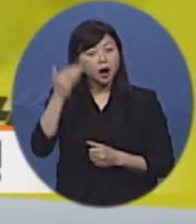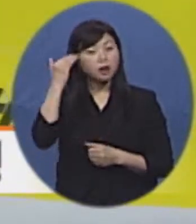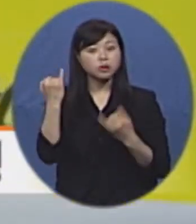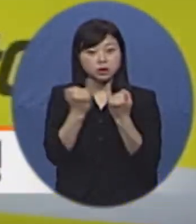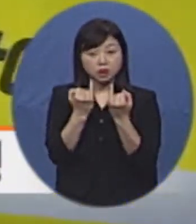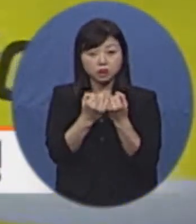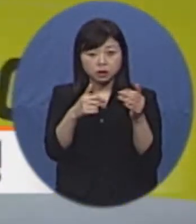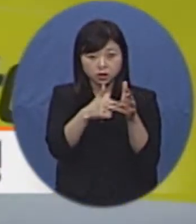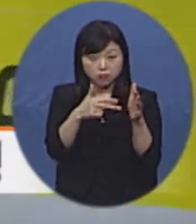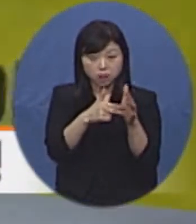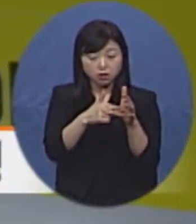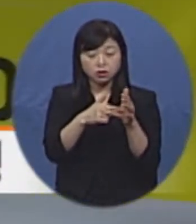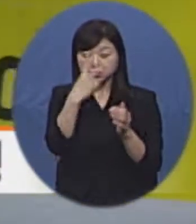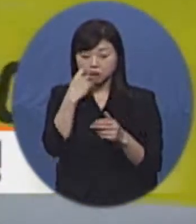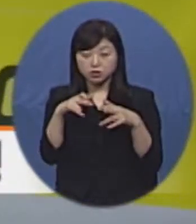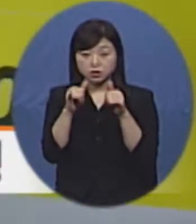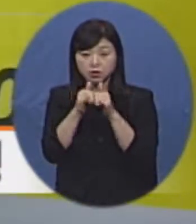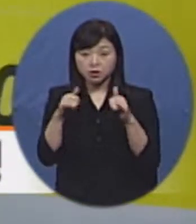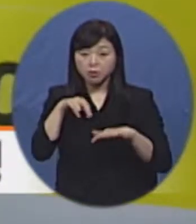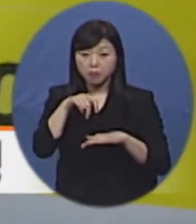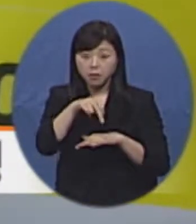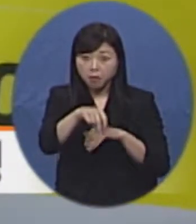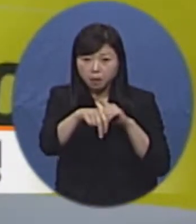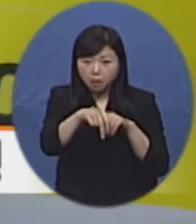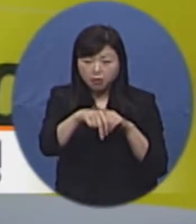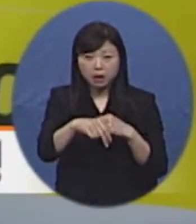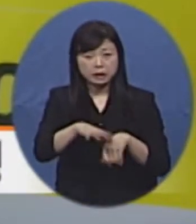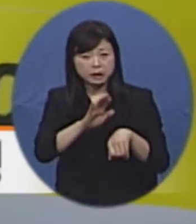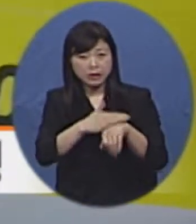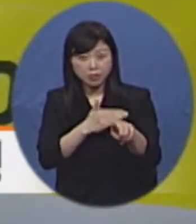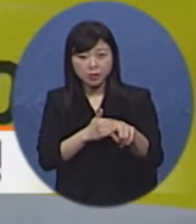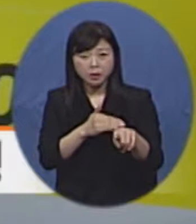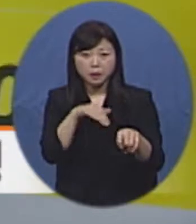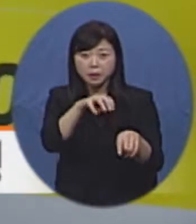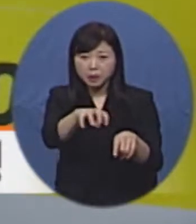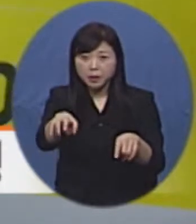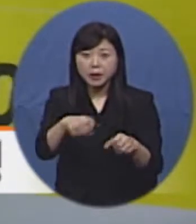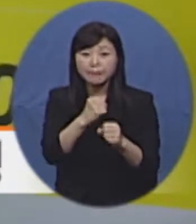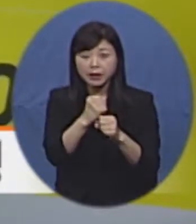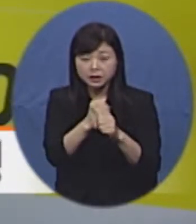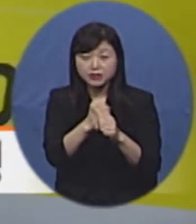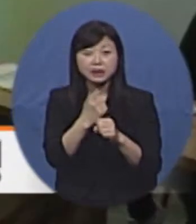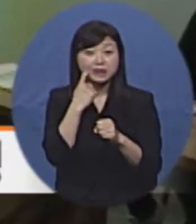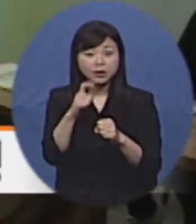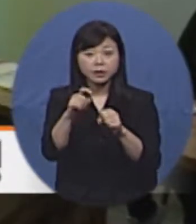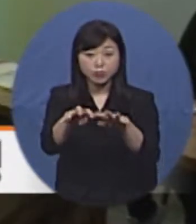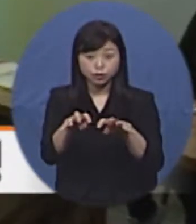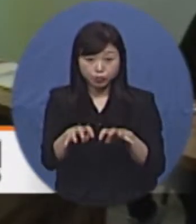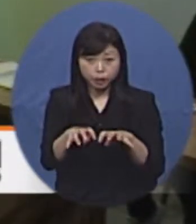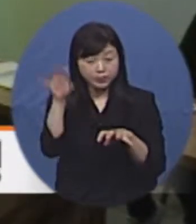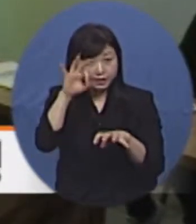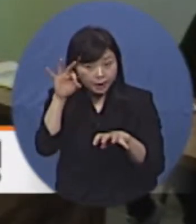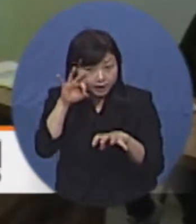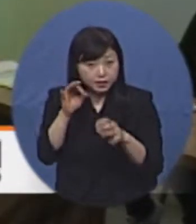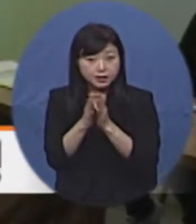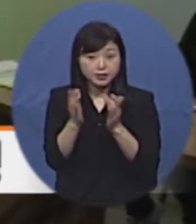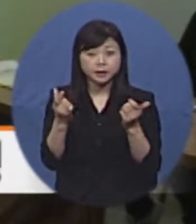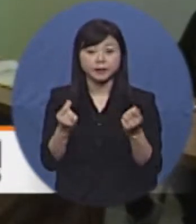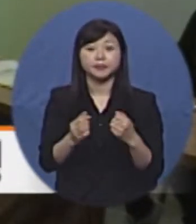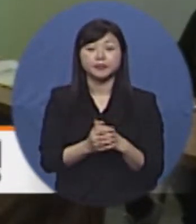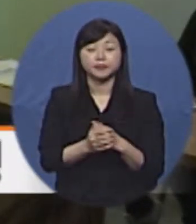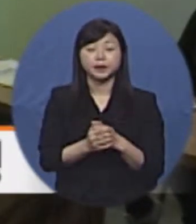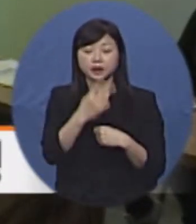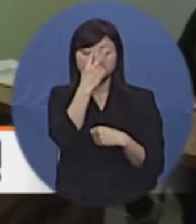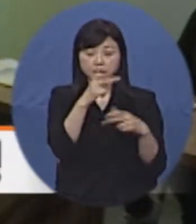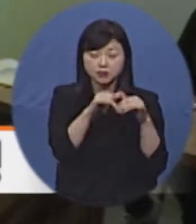한국여성재단이 시각장애인 보행권 개선을 위한 잘못된 점자블록 찾기 프로젝트를 진행했습니다. 이번 프로젝트는 시각장애인